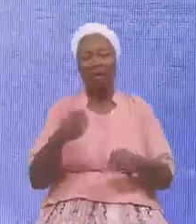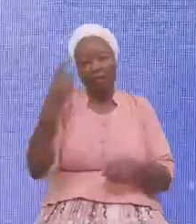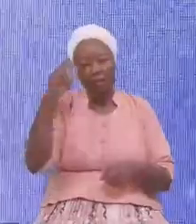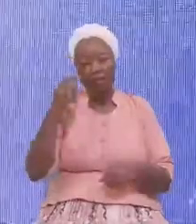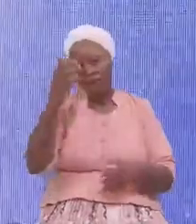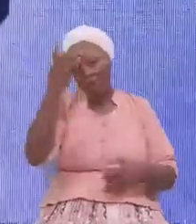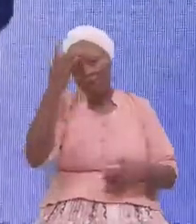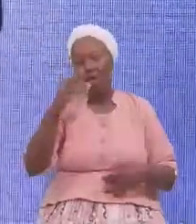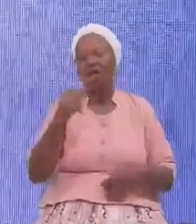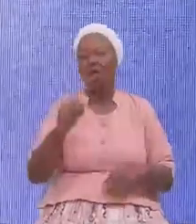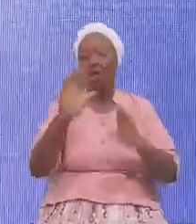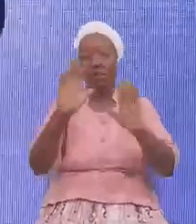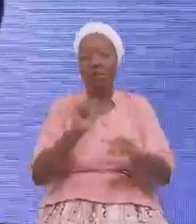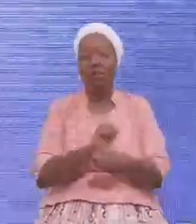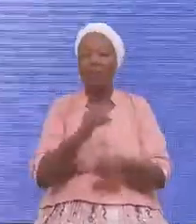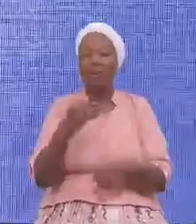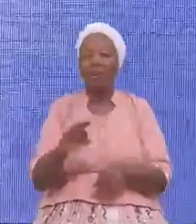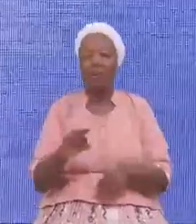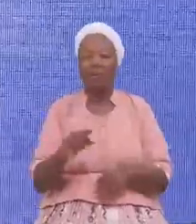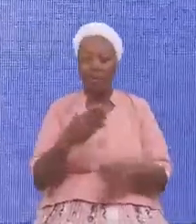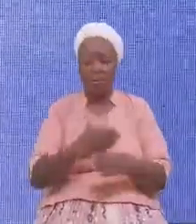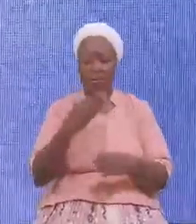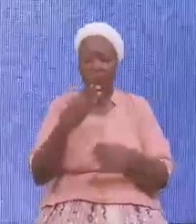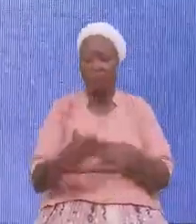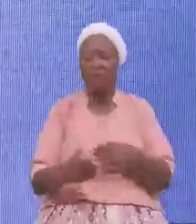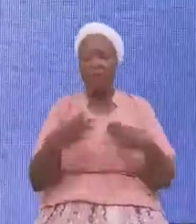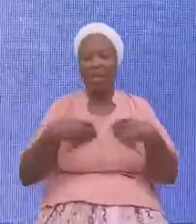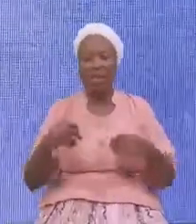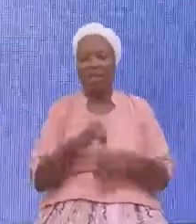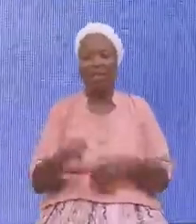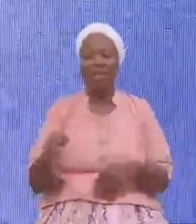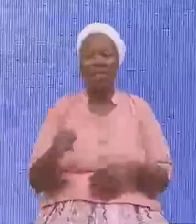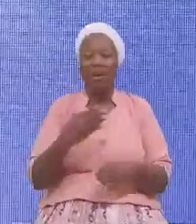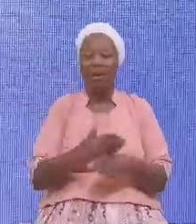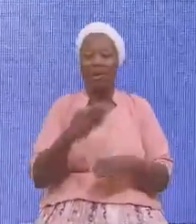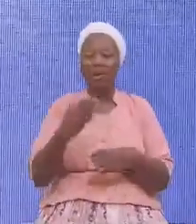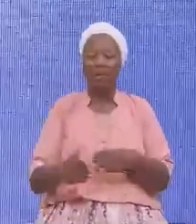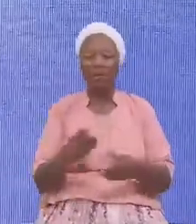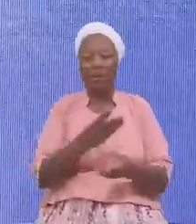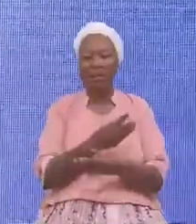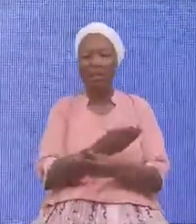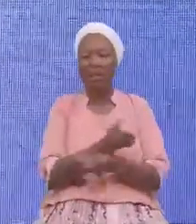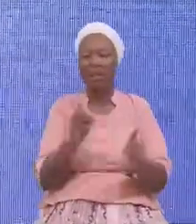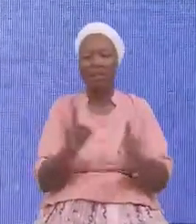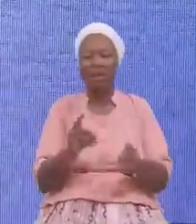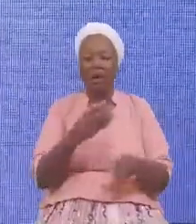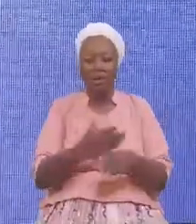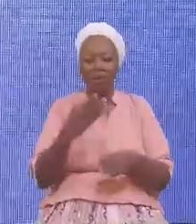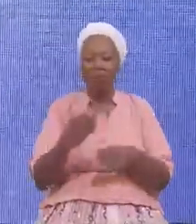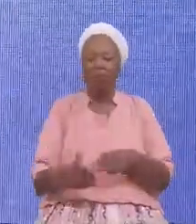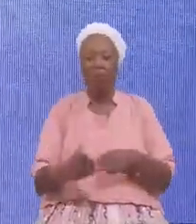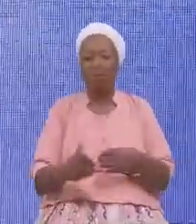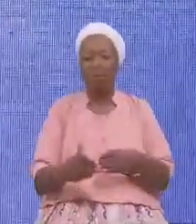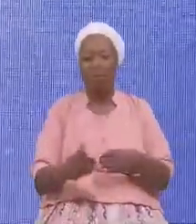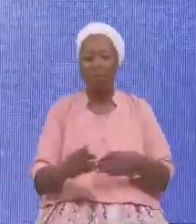miracle de la guérison totale, de la délivrance totale, de la recréation